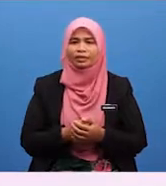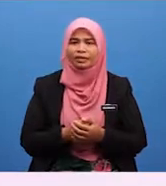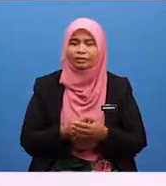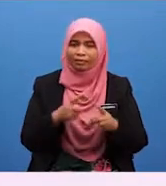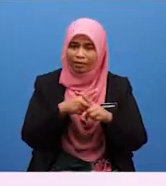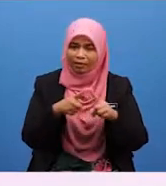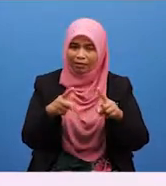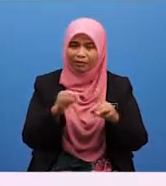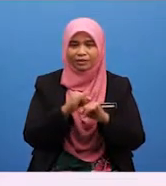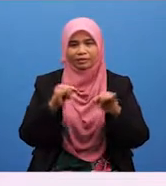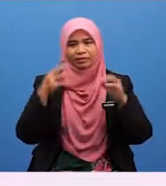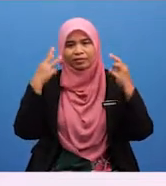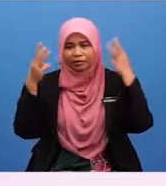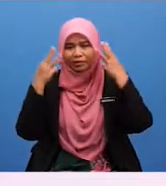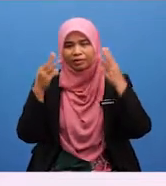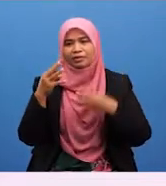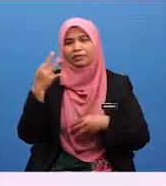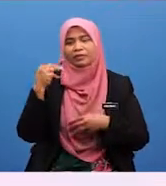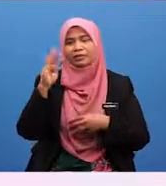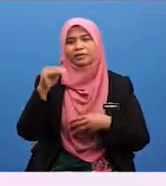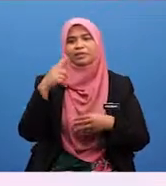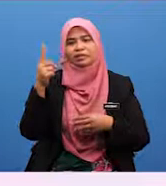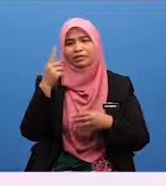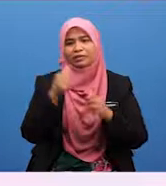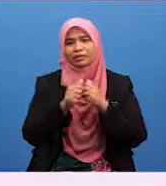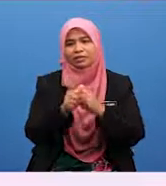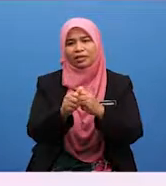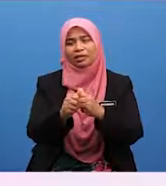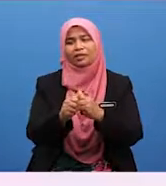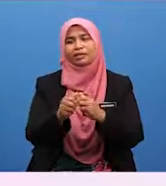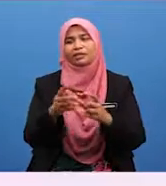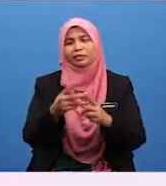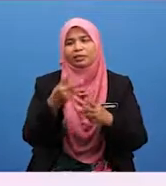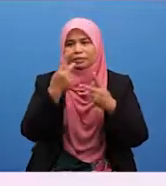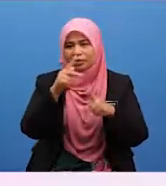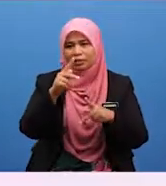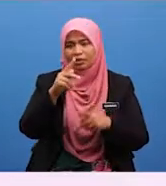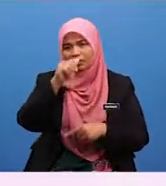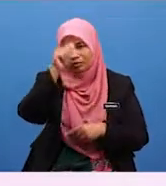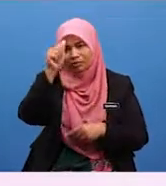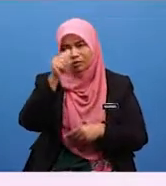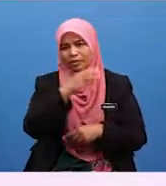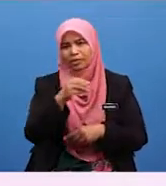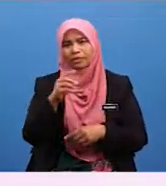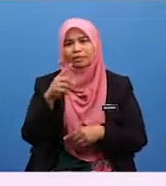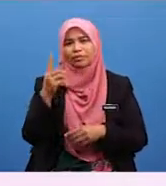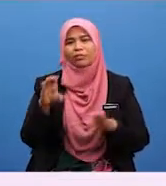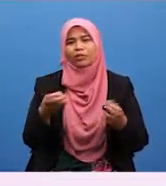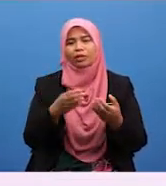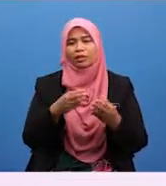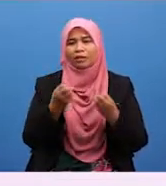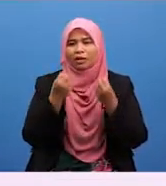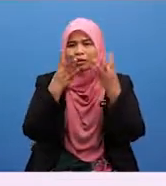yang sentiasa taat kepada perintah Allah SWT dan melakukan banyak amal kebaikan